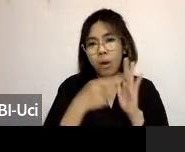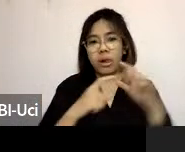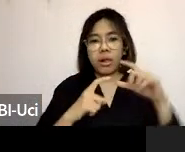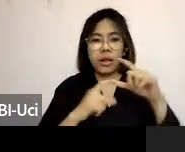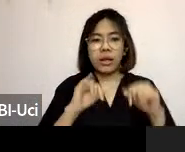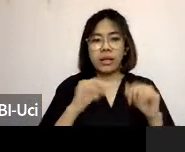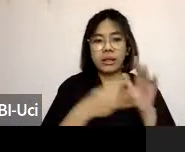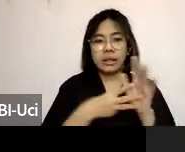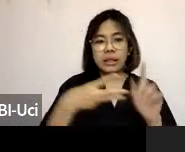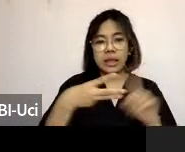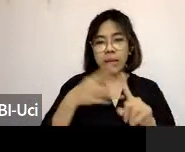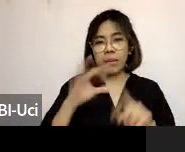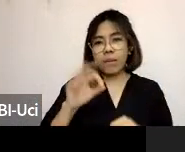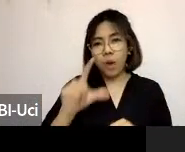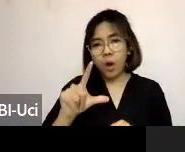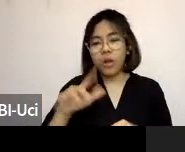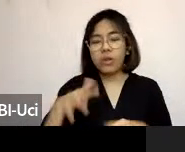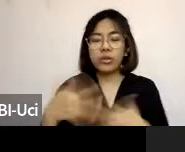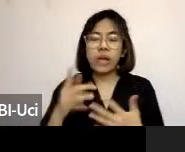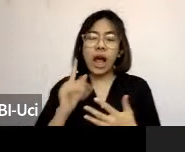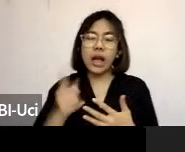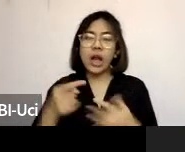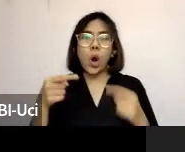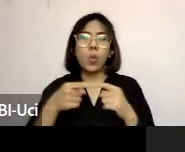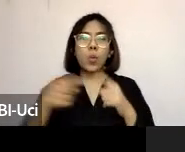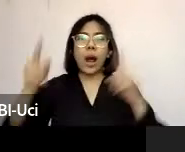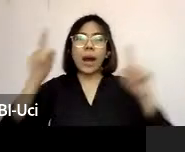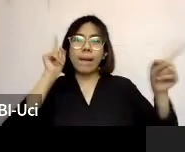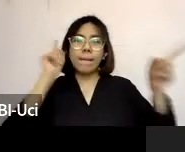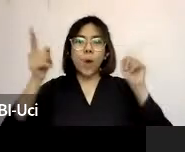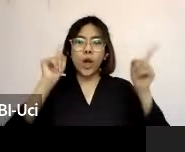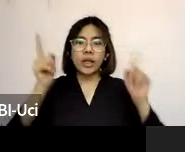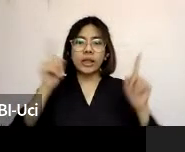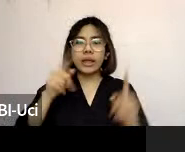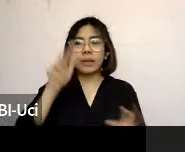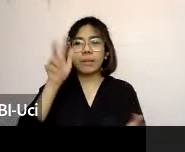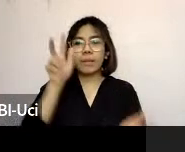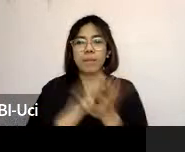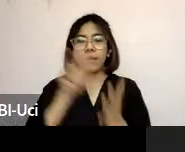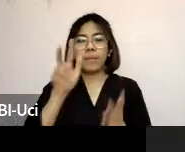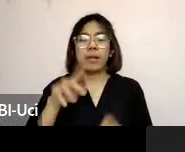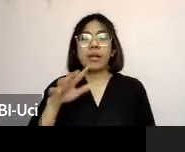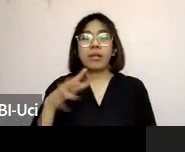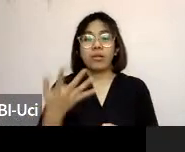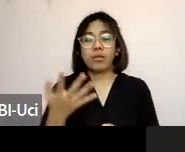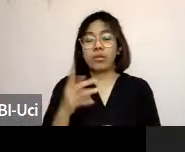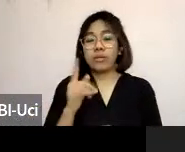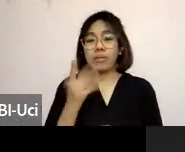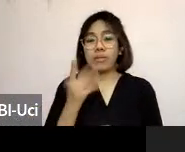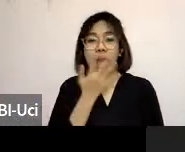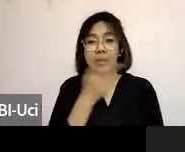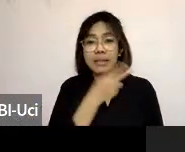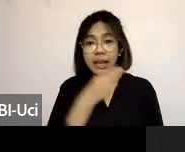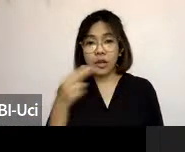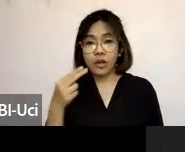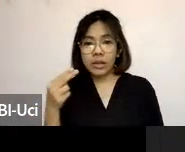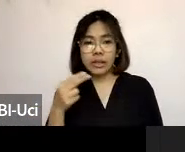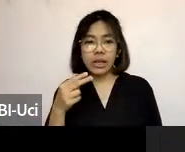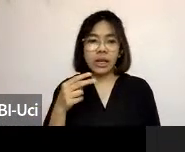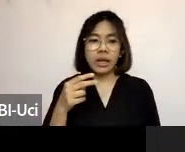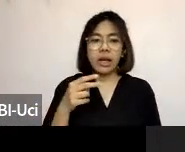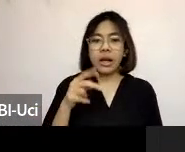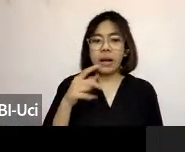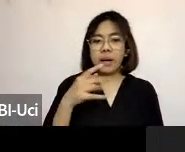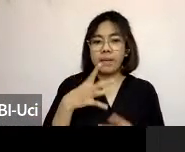jebakan-jebakan legitimasi politis dan yang menarik dari bahasa Indonesia adalah bukan hanya jaketnya